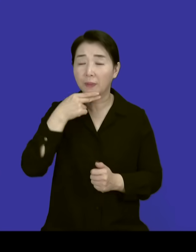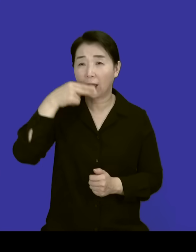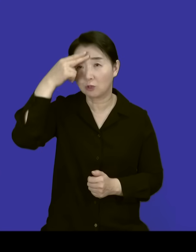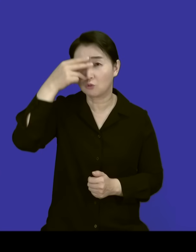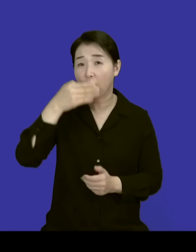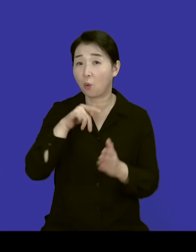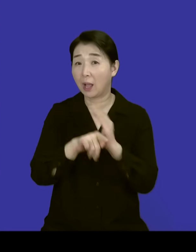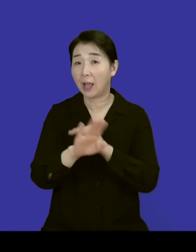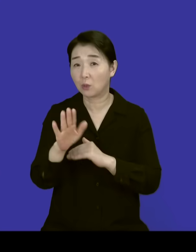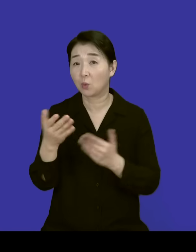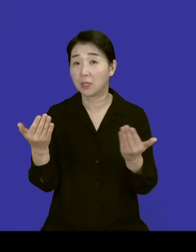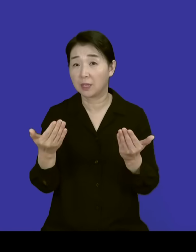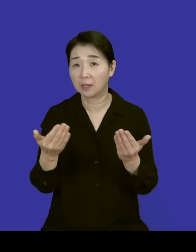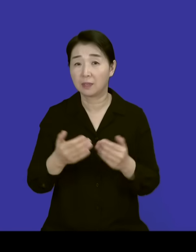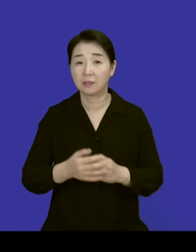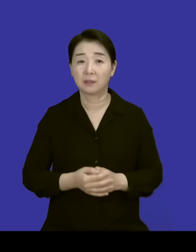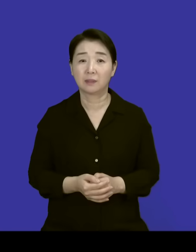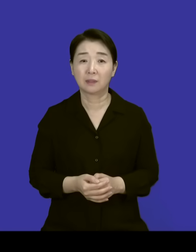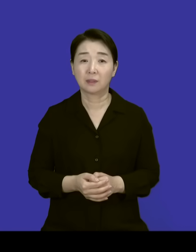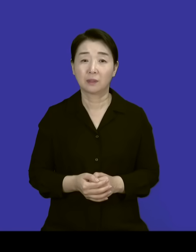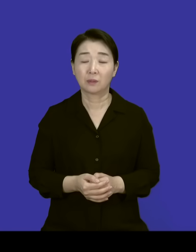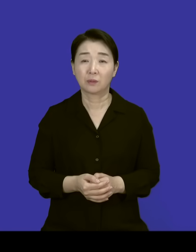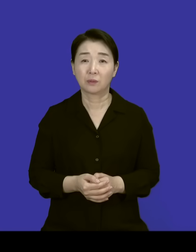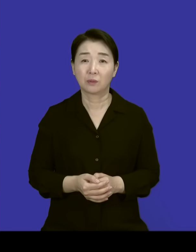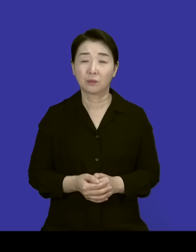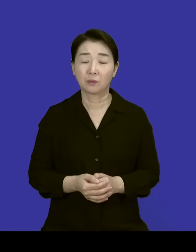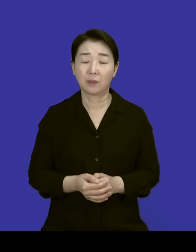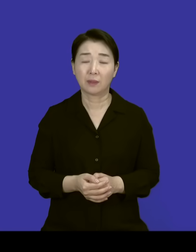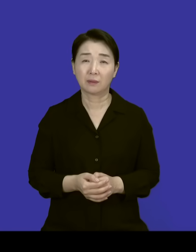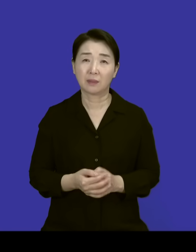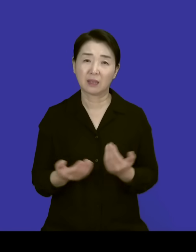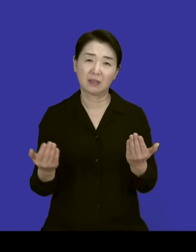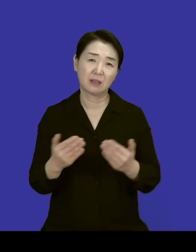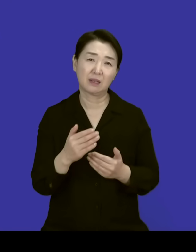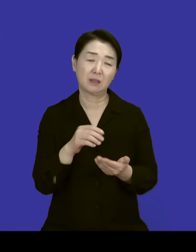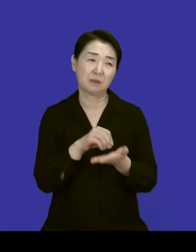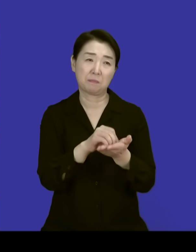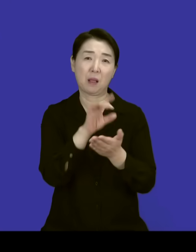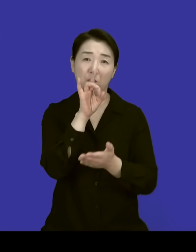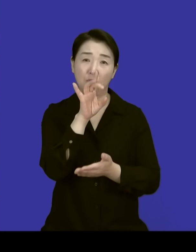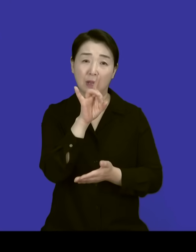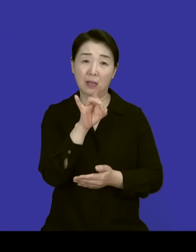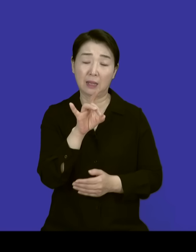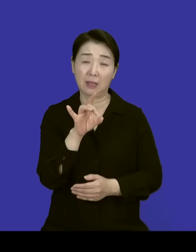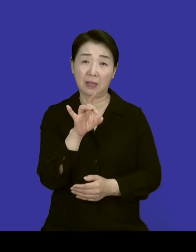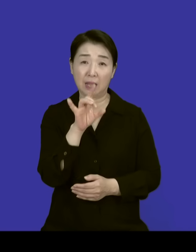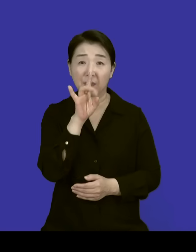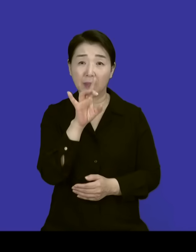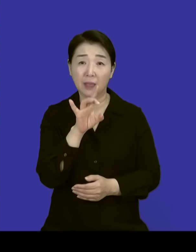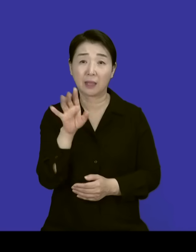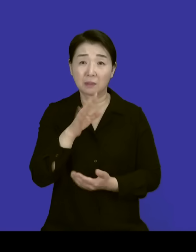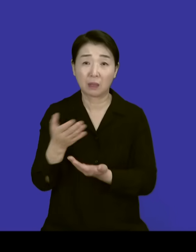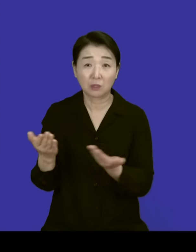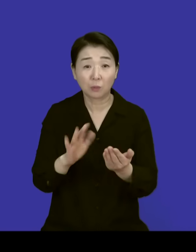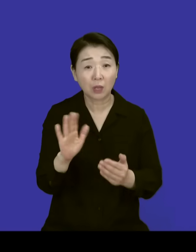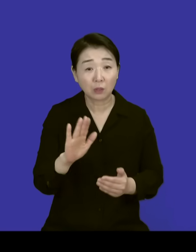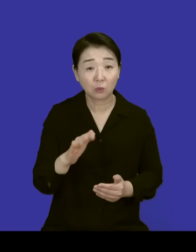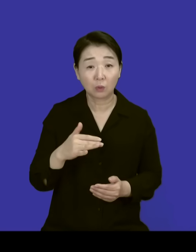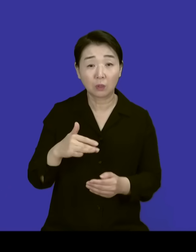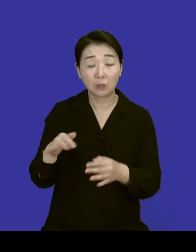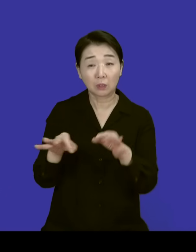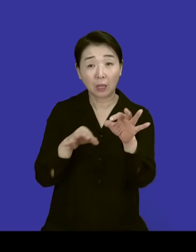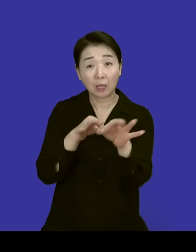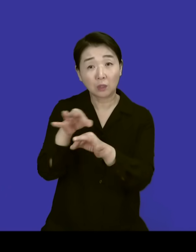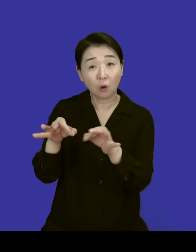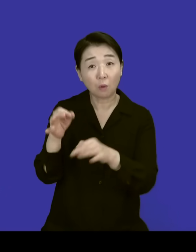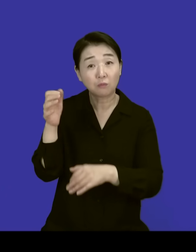아니니까 일하는 거니까. 그런데 원래 취업도 안 되지만 그냥 다 뭐 그냥 하는 서빙 거죠. 그런 건 아니고요. 예. 그때 영업부장 이런 거 봤었어요. 영업